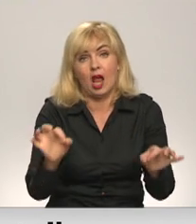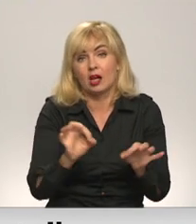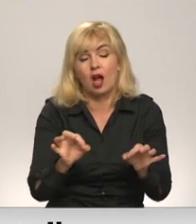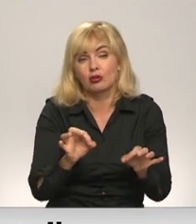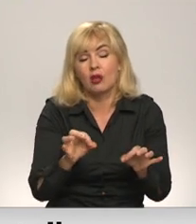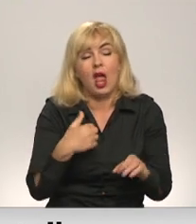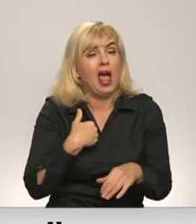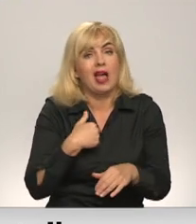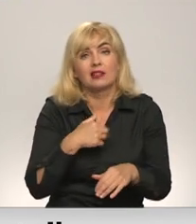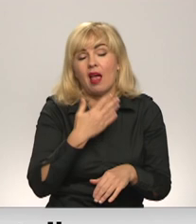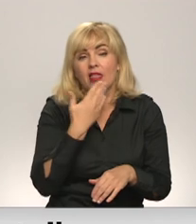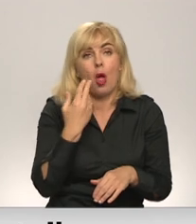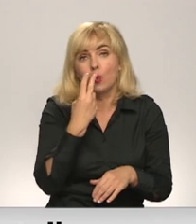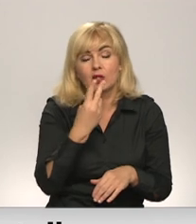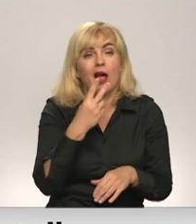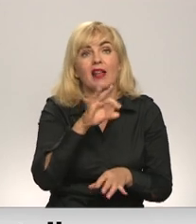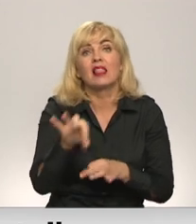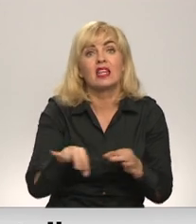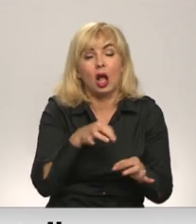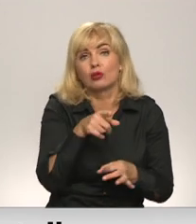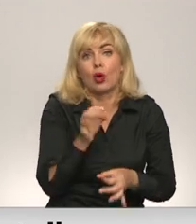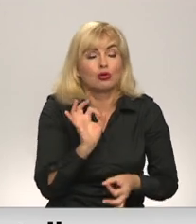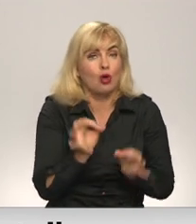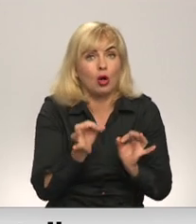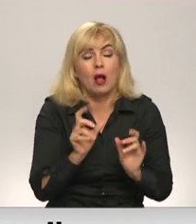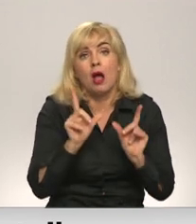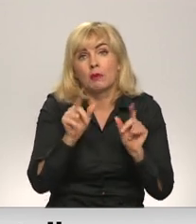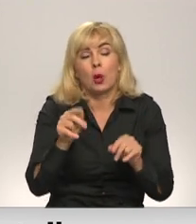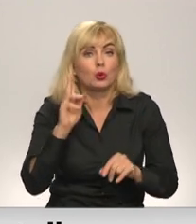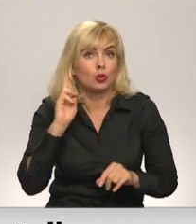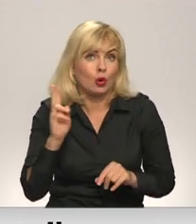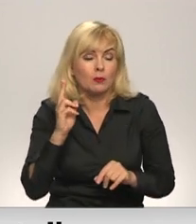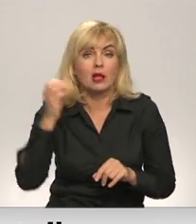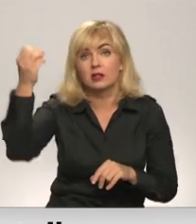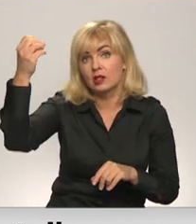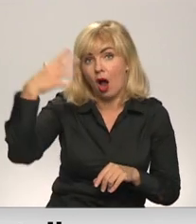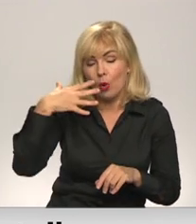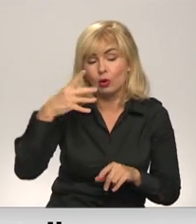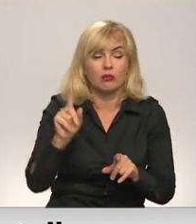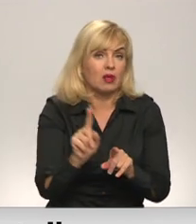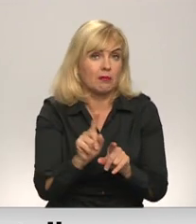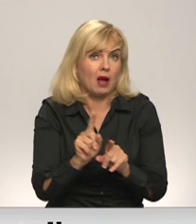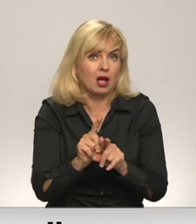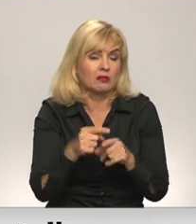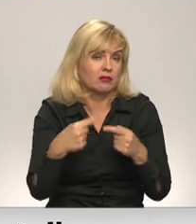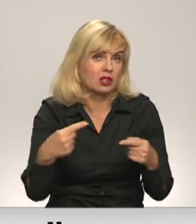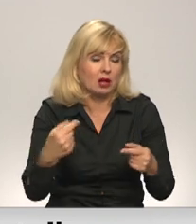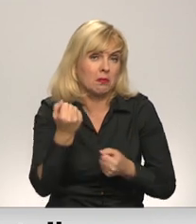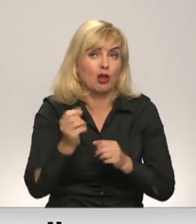es neuzskatu, ka tas būtu kaut kas lieks. Tas ir tikai normāli. Viss brauc uz Jūrmalu, sauļoties tā tālāk. Viss liek